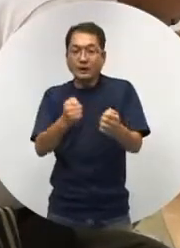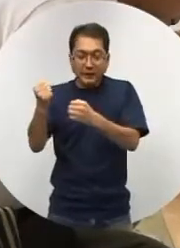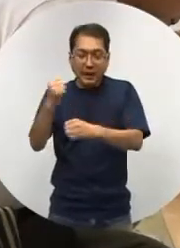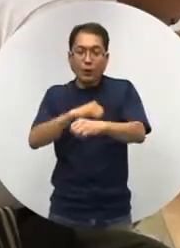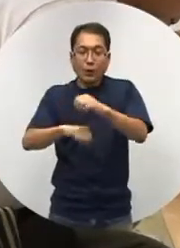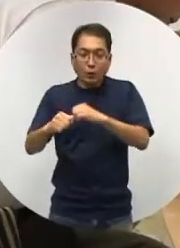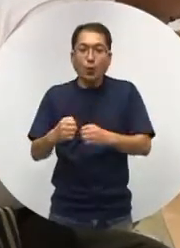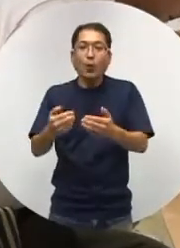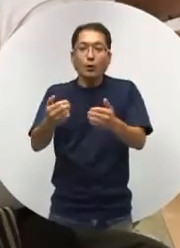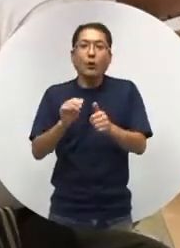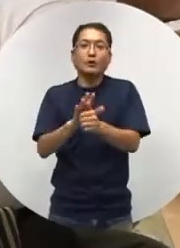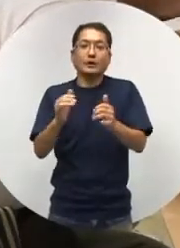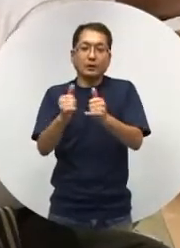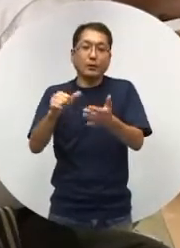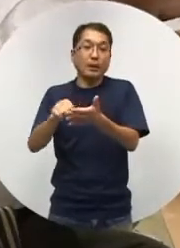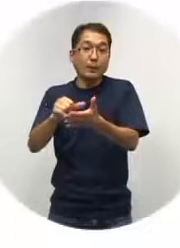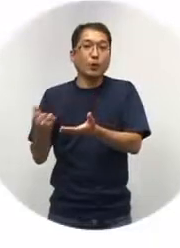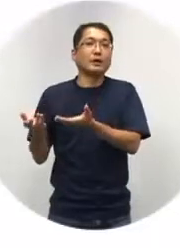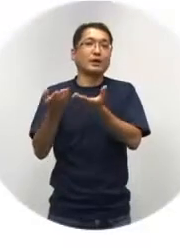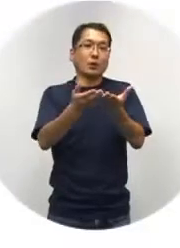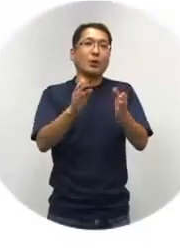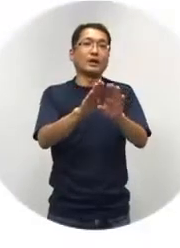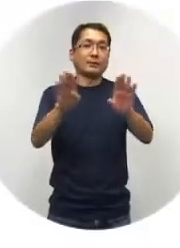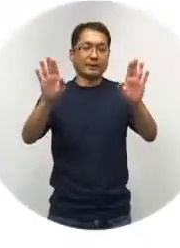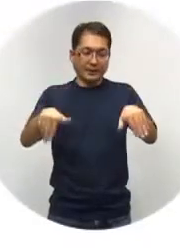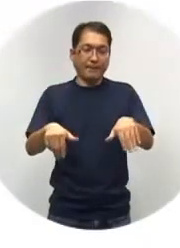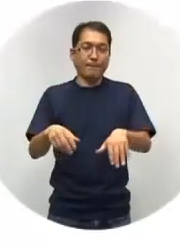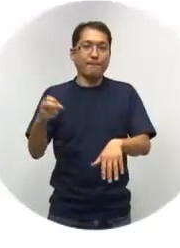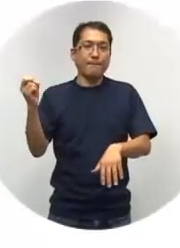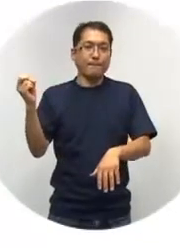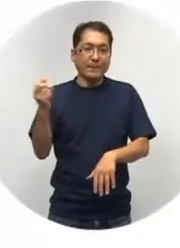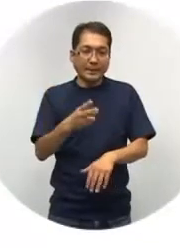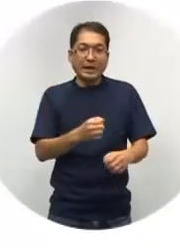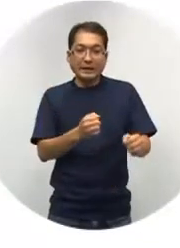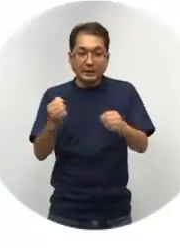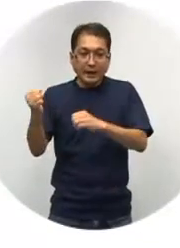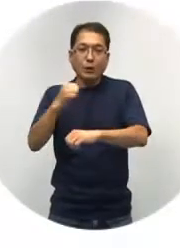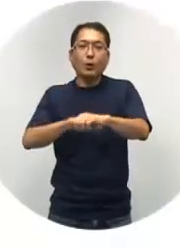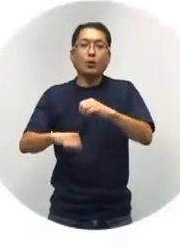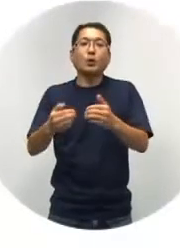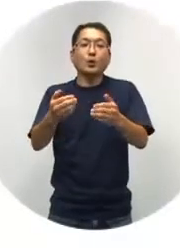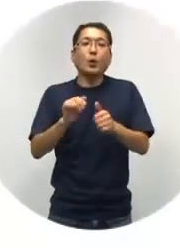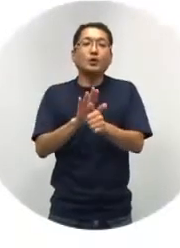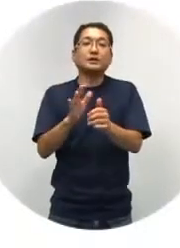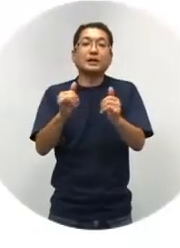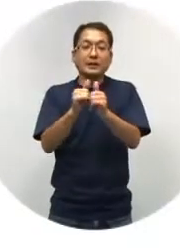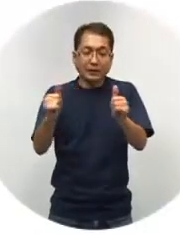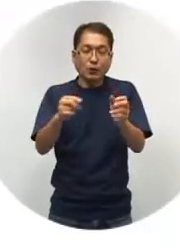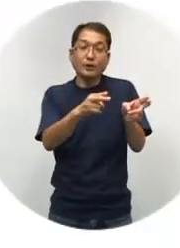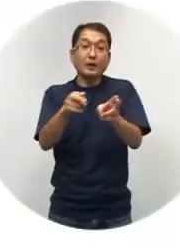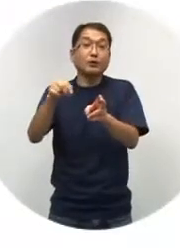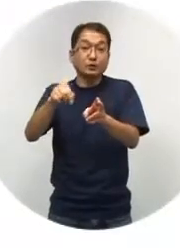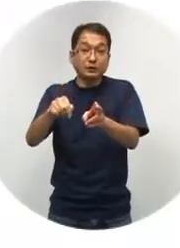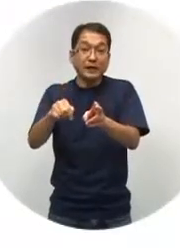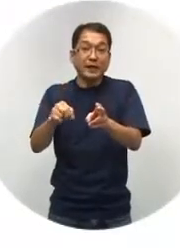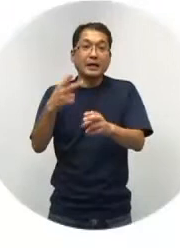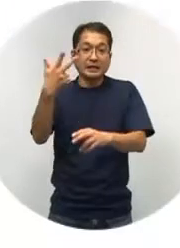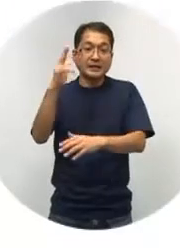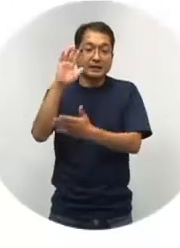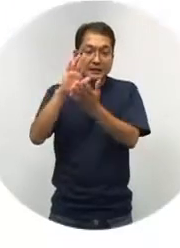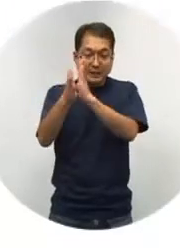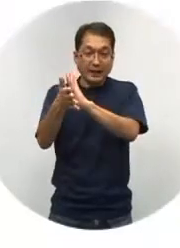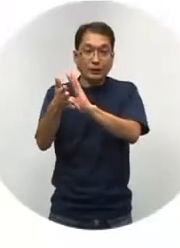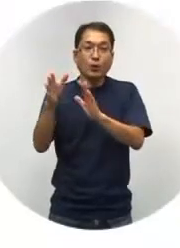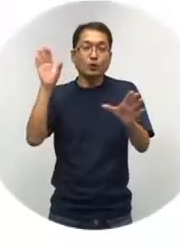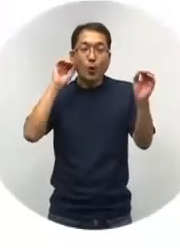名簿の提供を開始しました。また避難行動要支援者支援制度について市政情報誌減